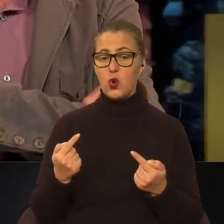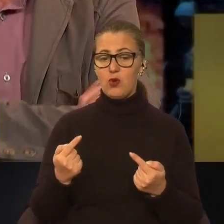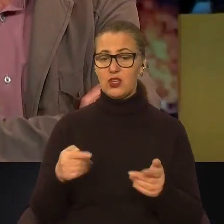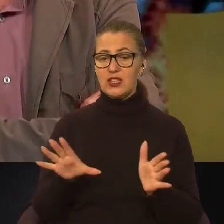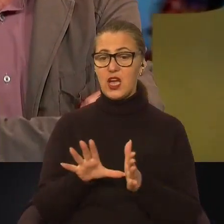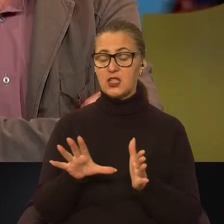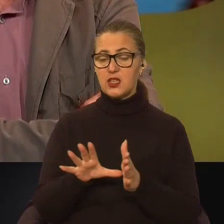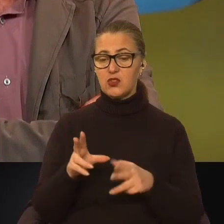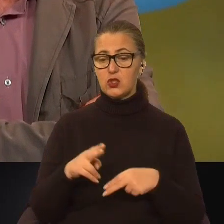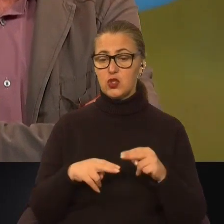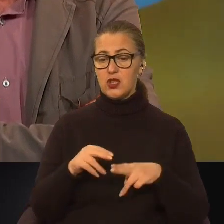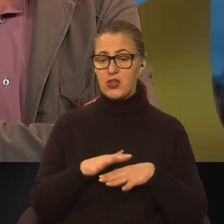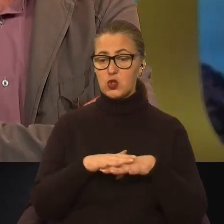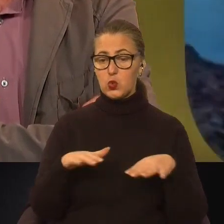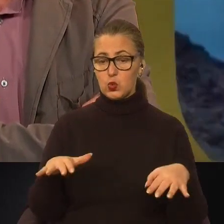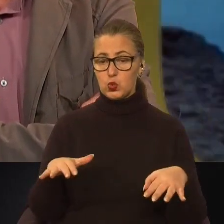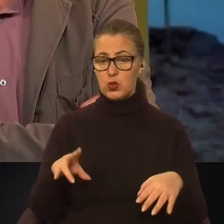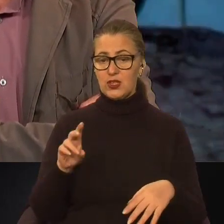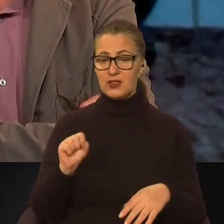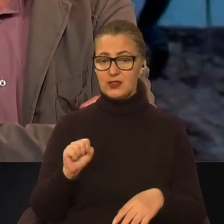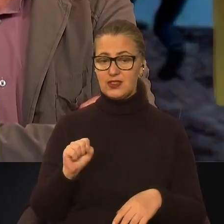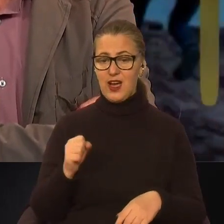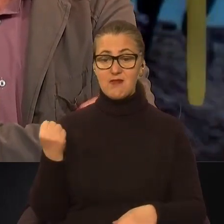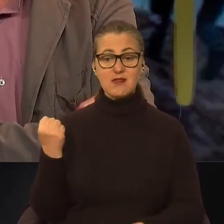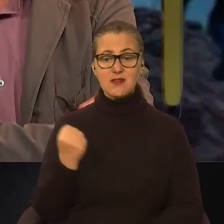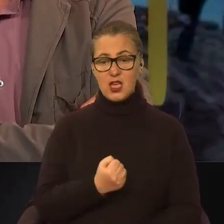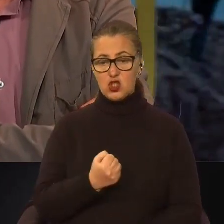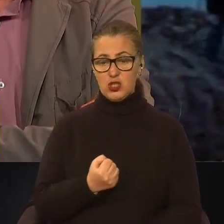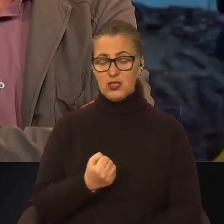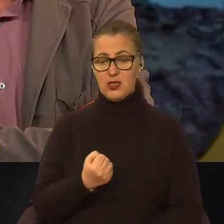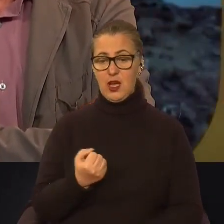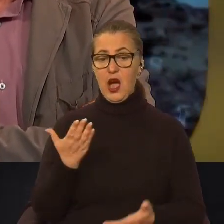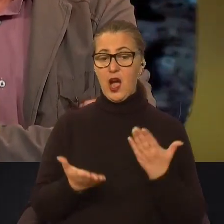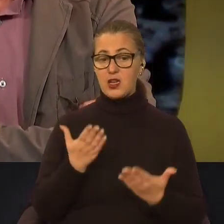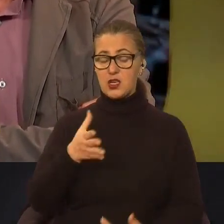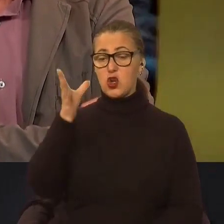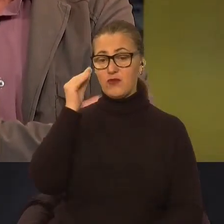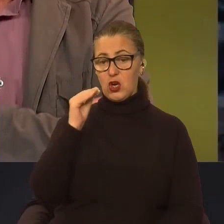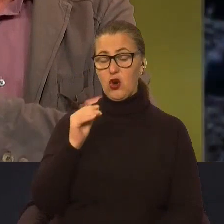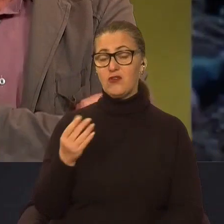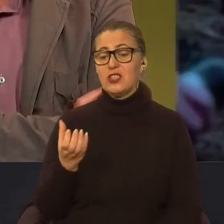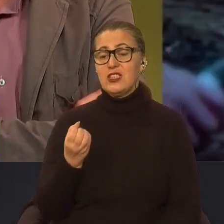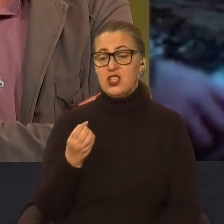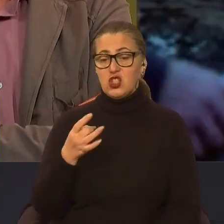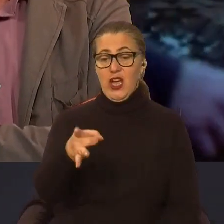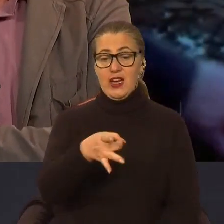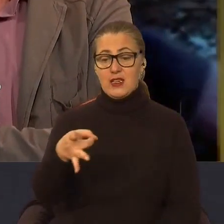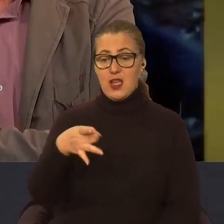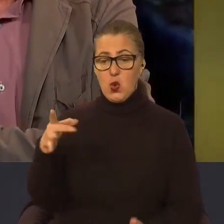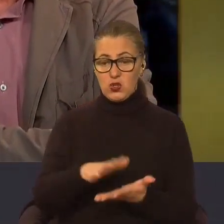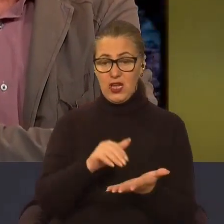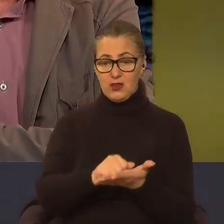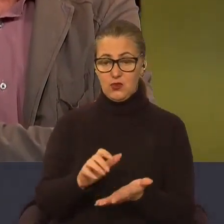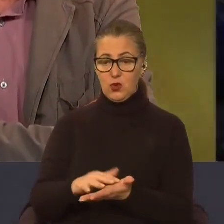енергетичної інфраструктури на цілий тиждень якщо взяти до уваги скажімо ще й регіональні руйнування